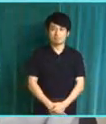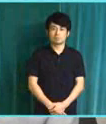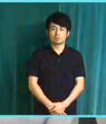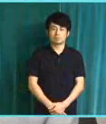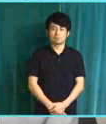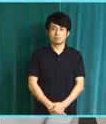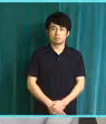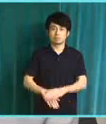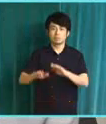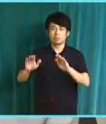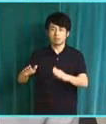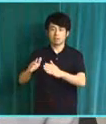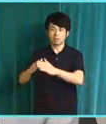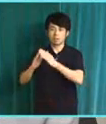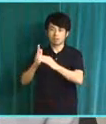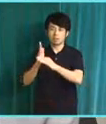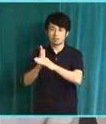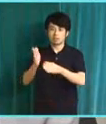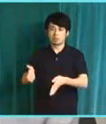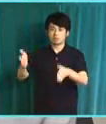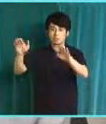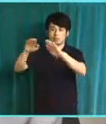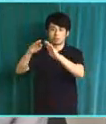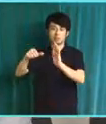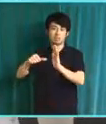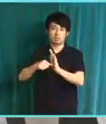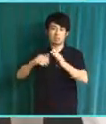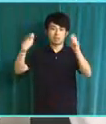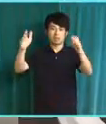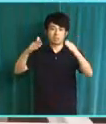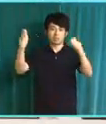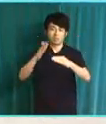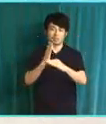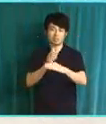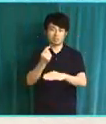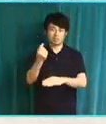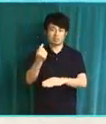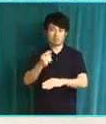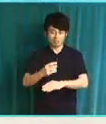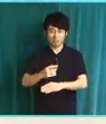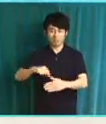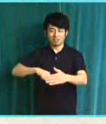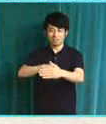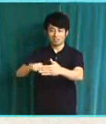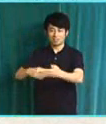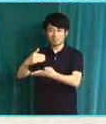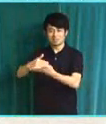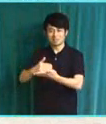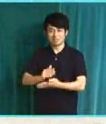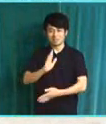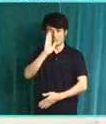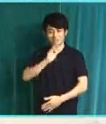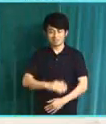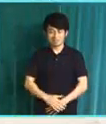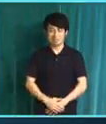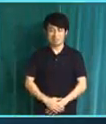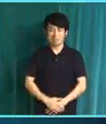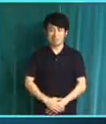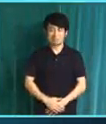ちらの再開発ビルの愛称を募集されているということなんですね。こちらについて詳しく教えてください